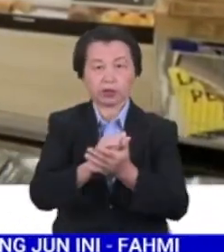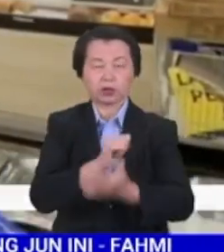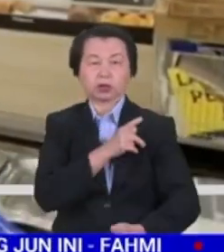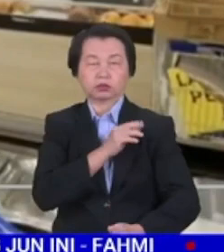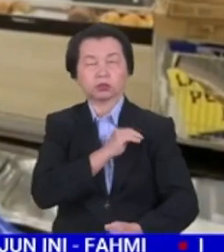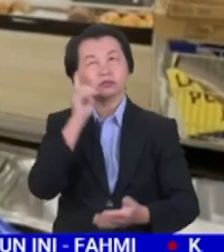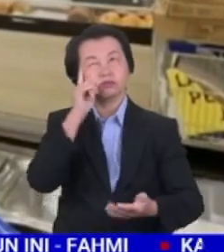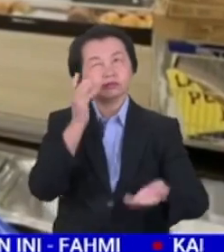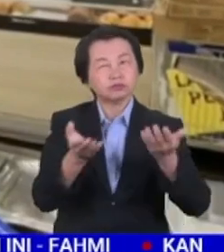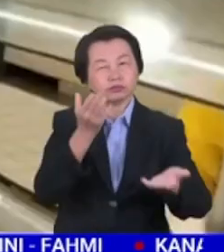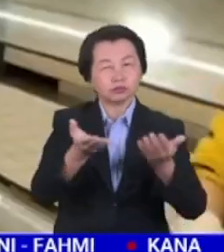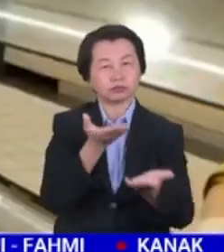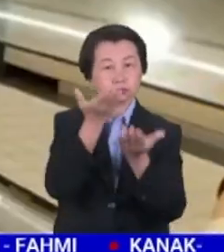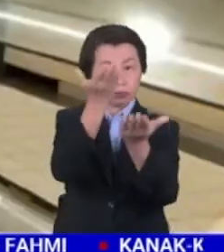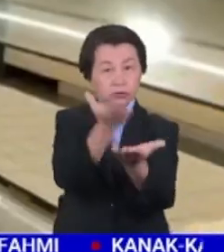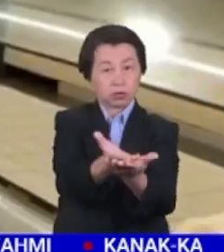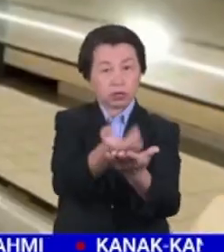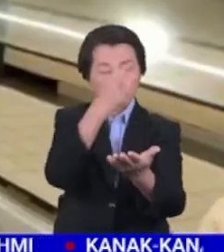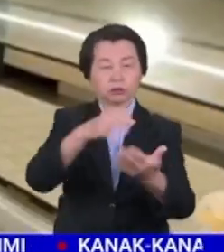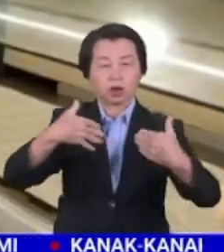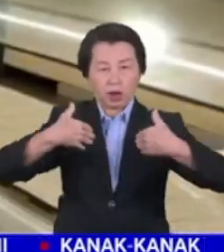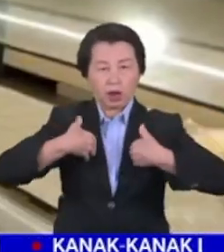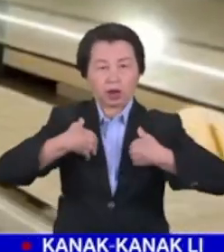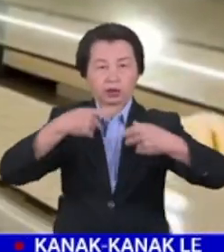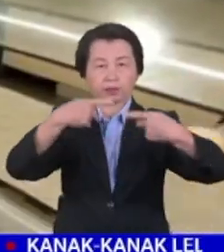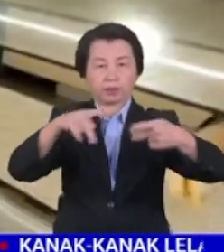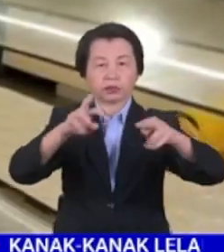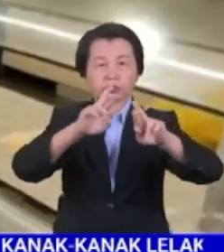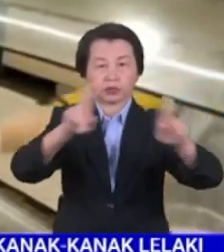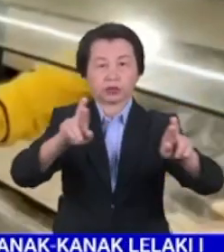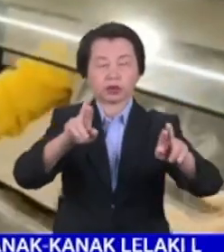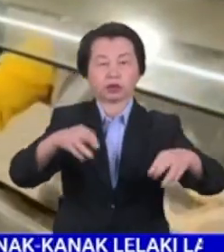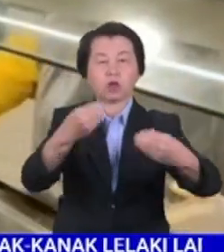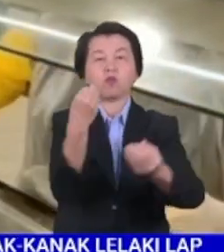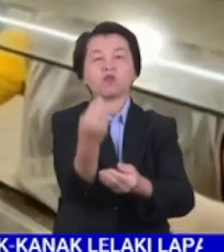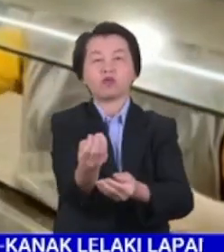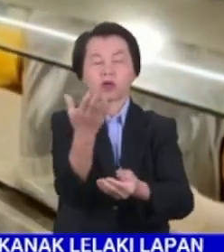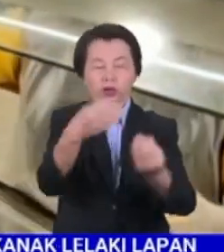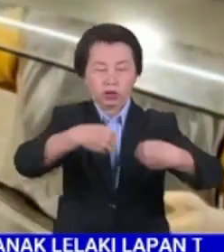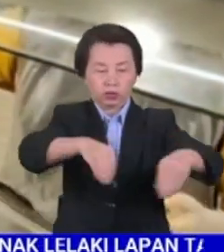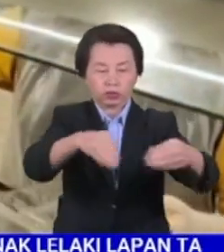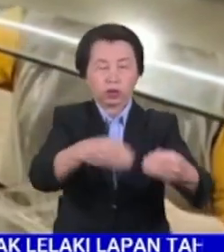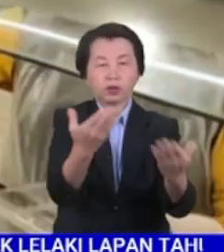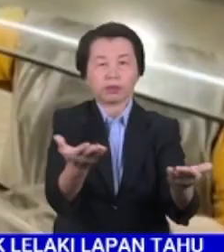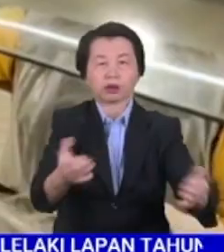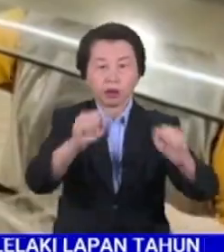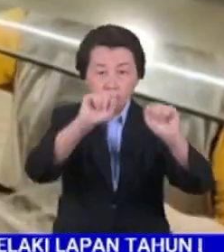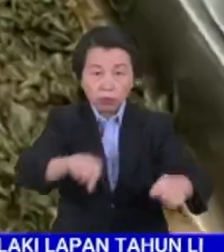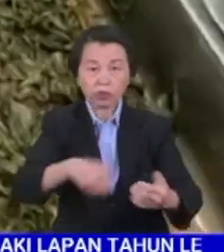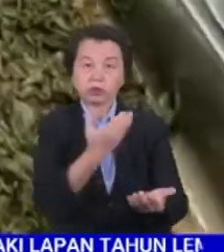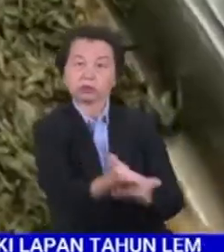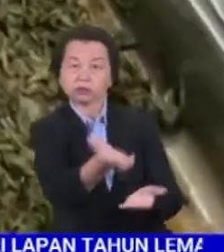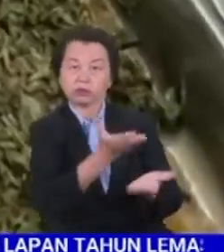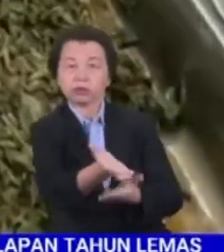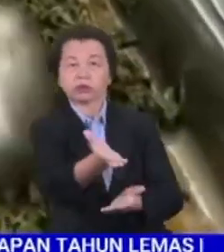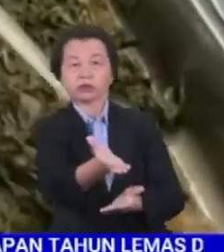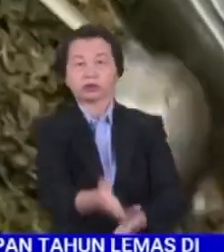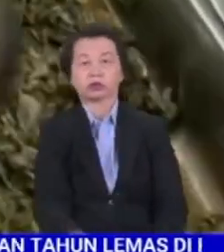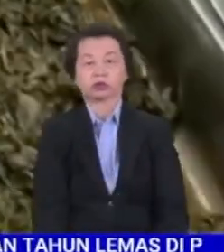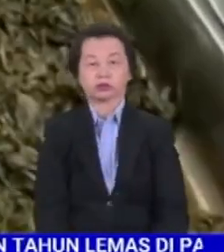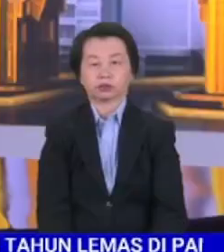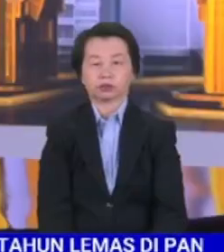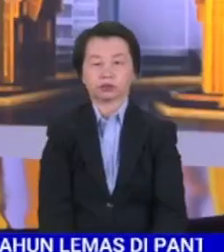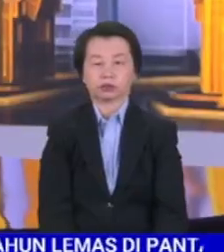kementeriannya mempertimbang cadangan bagi mewujudkan pasar raya rahmah yang menjual barangan mampu milik.